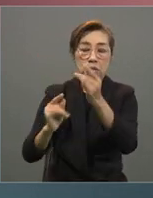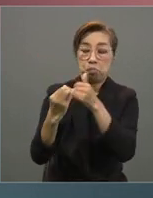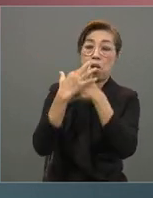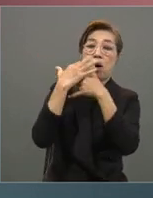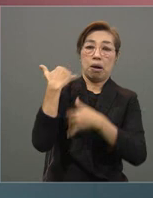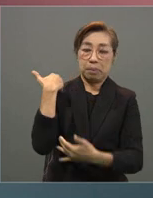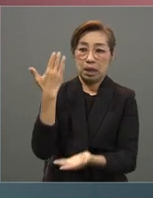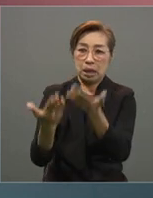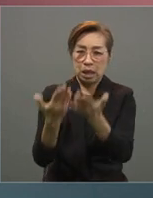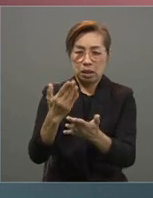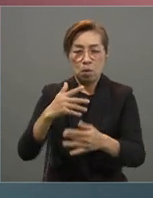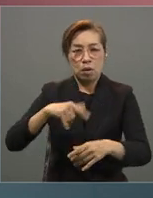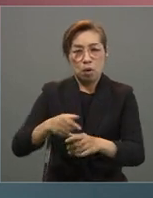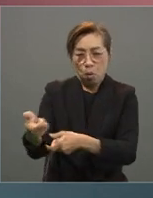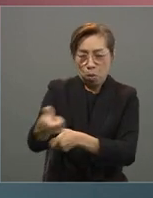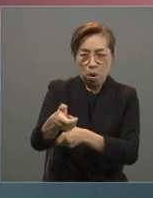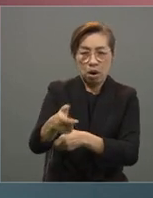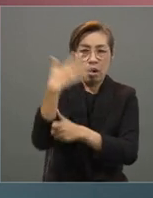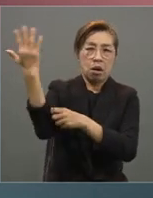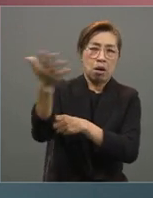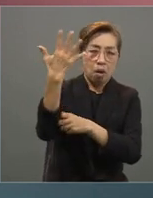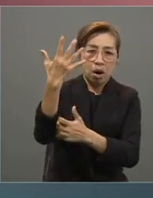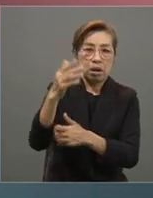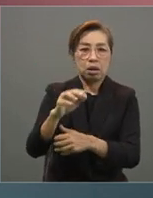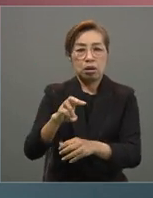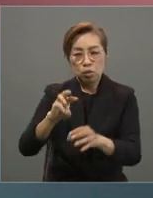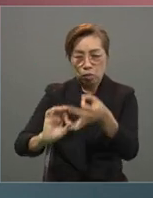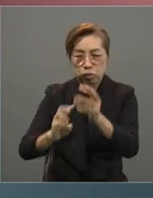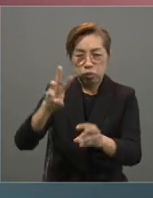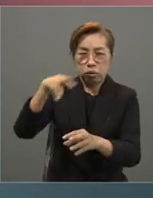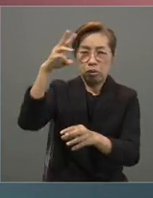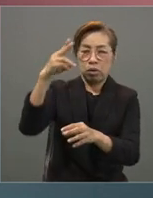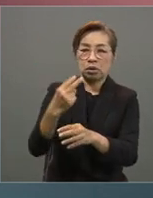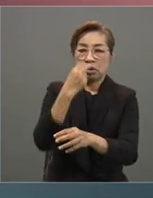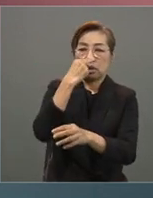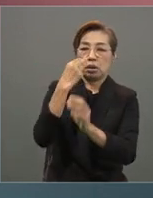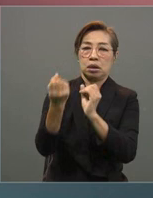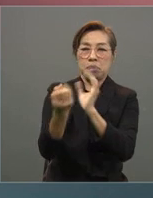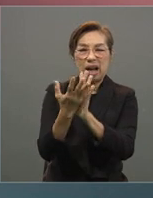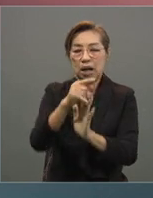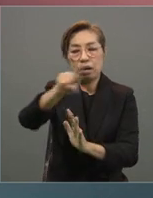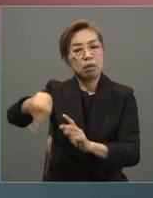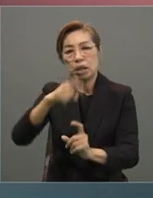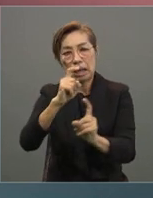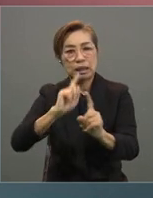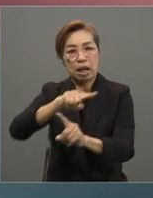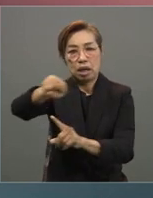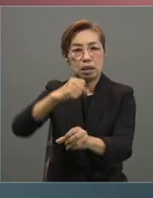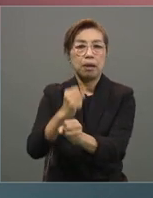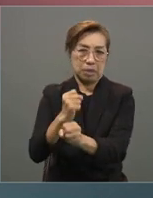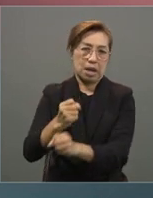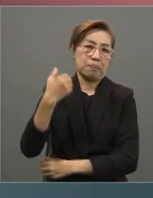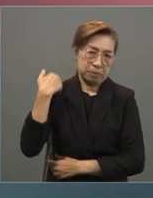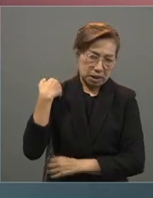โดยตรงจากรังสีความร้อนจากหมอกควันแล้วก็ก๊าซพิษนะฮะรวมไปถึงอันตรายที่อาจเกิดขึ้นได้ทุกขั้นตอนของการปฏิบัติ